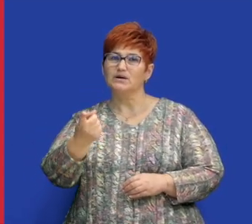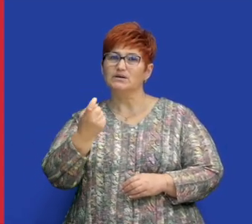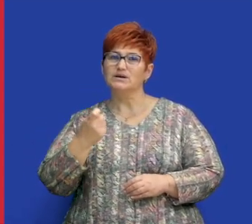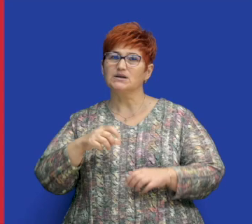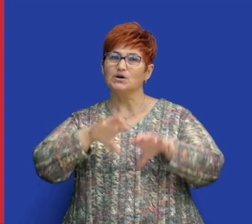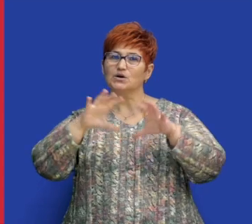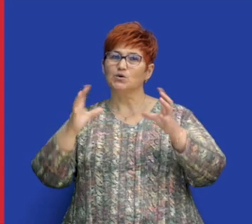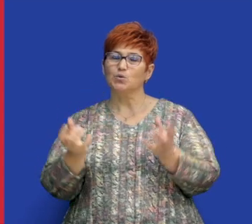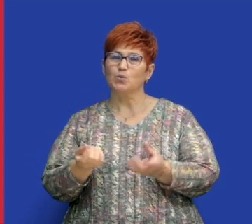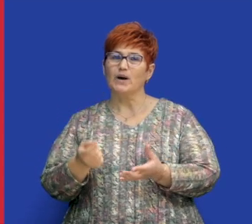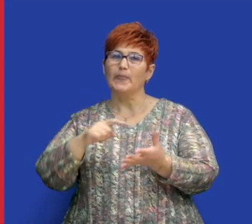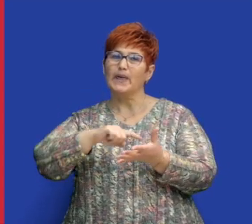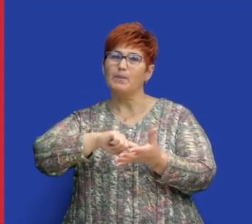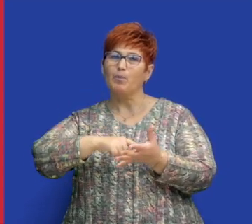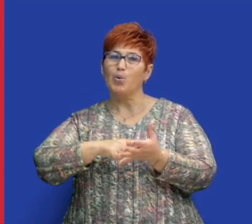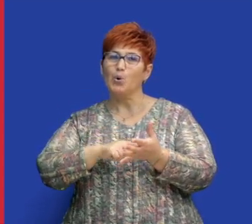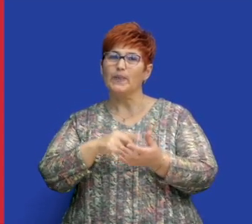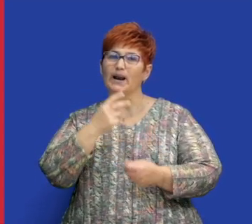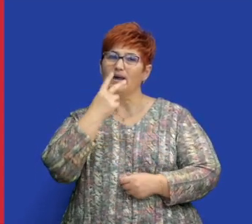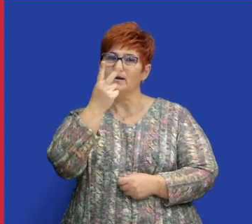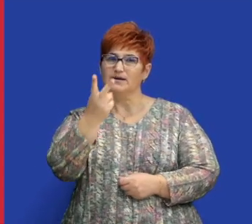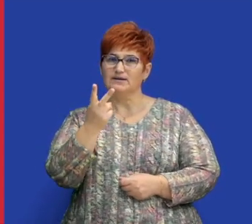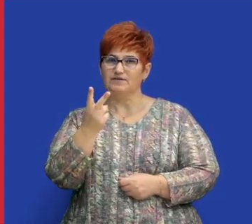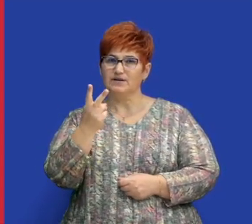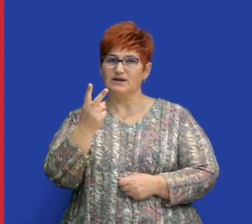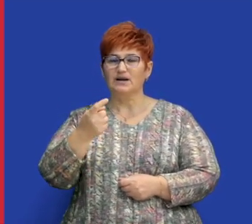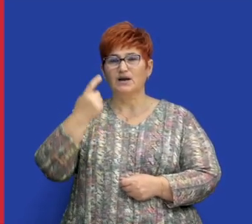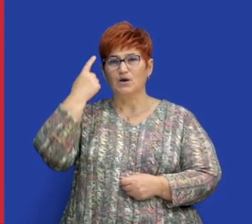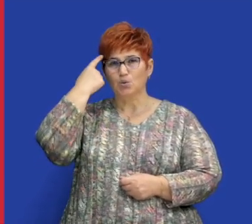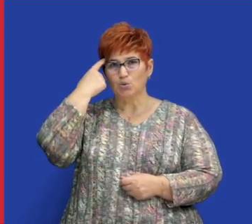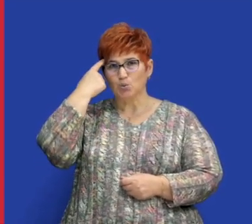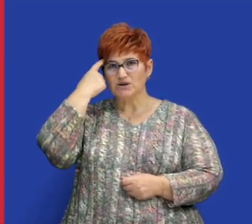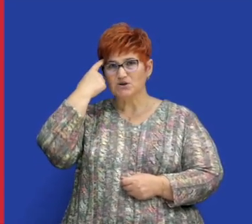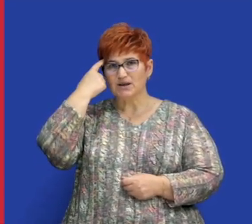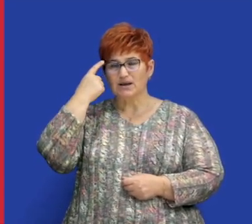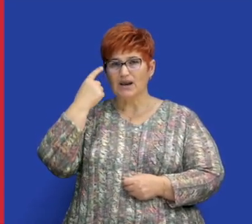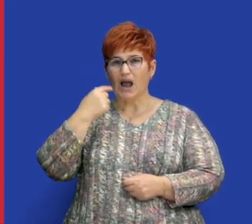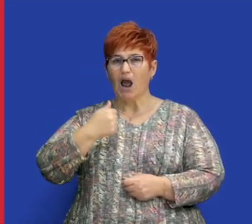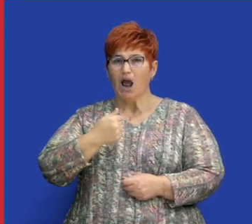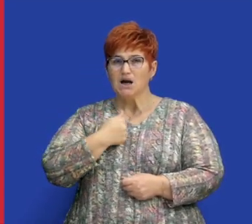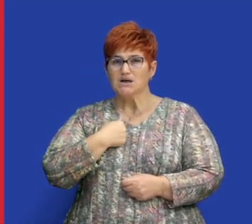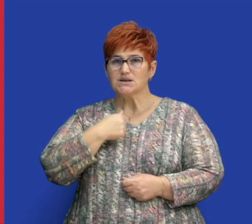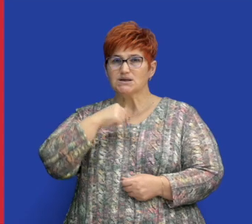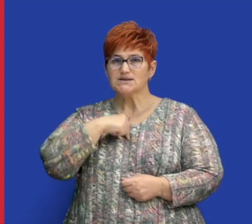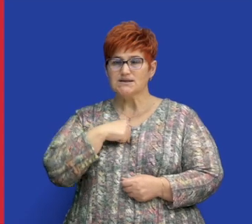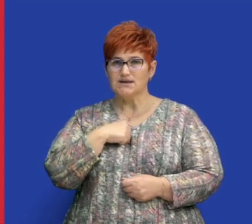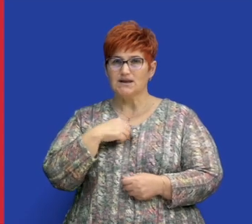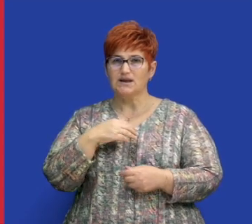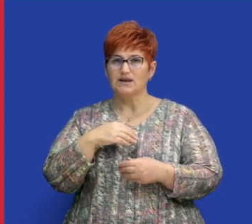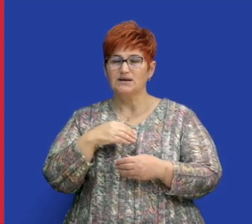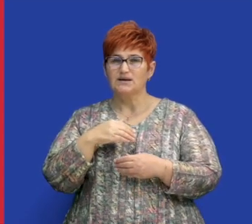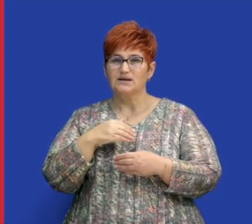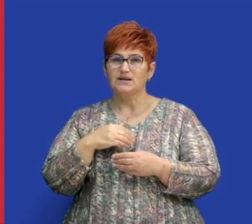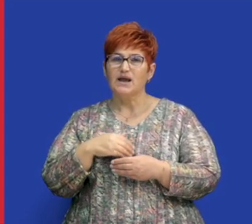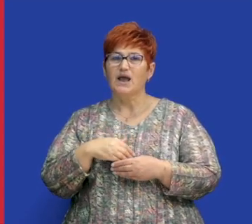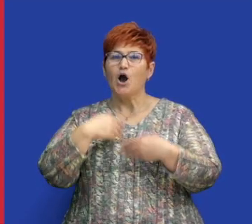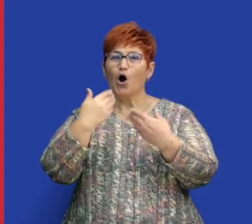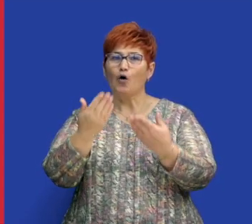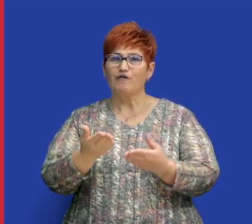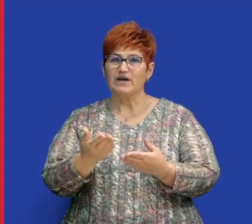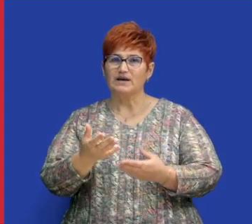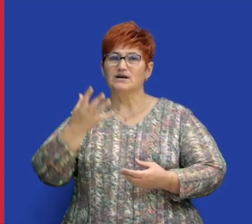tálalják. Leveseik, minestrone, minestralize viszonylag egyszerűek. Húsleves van. Meleg